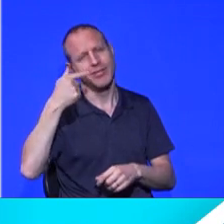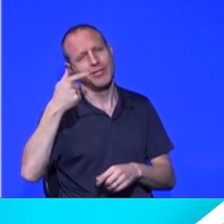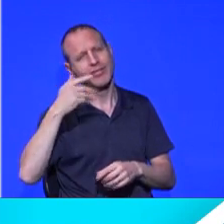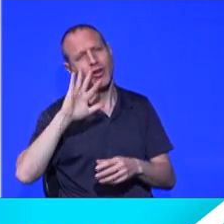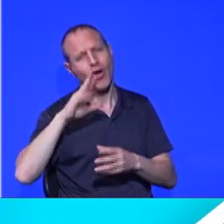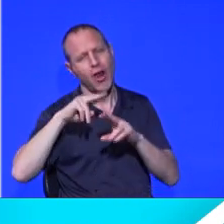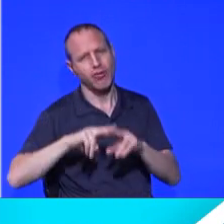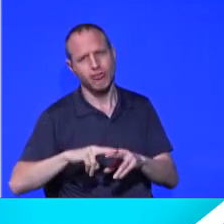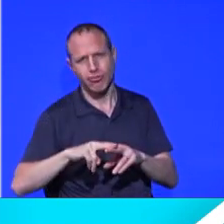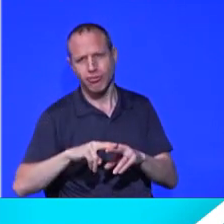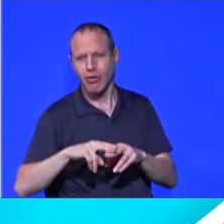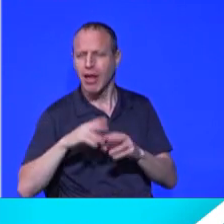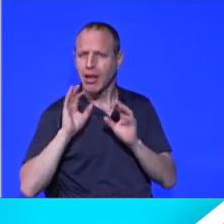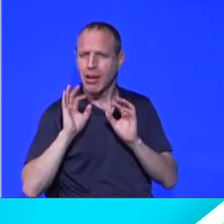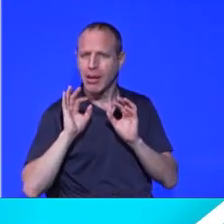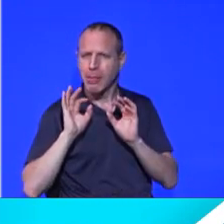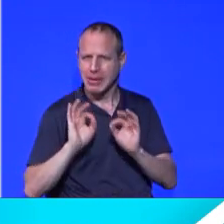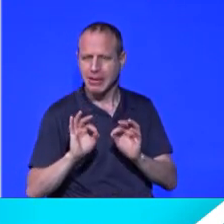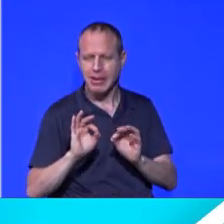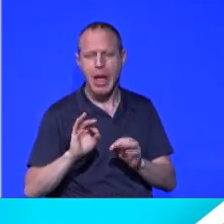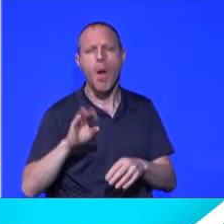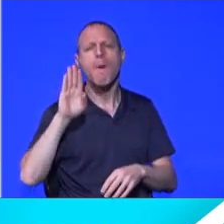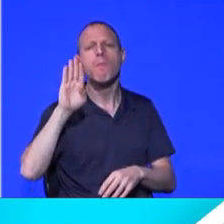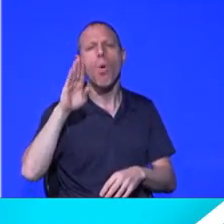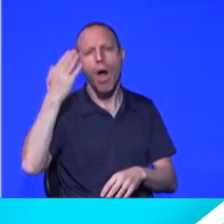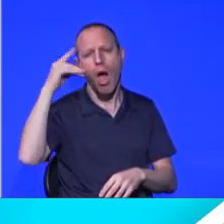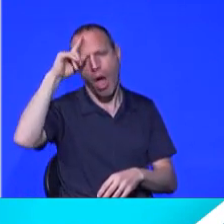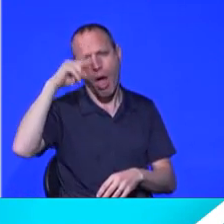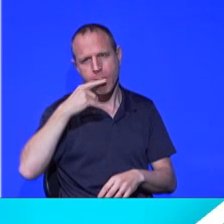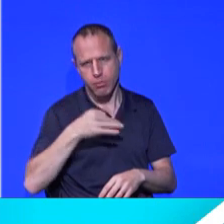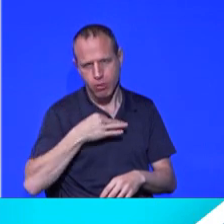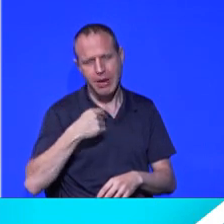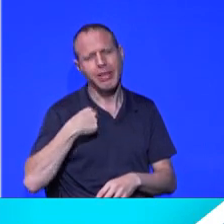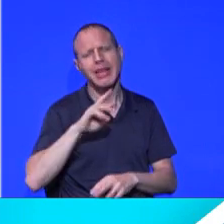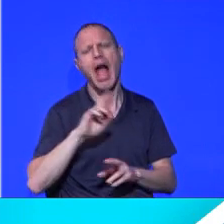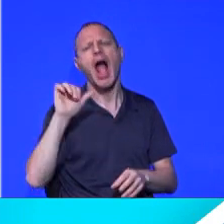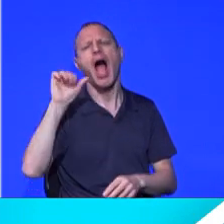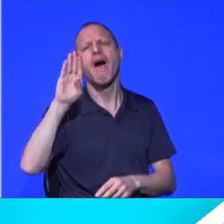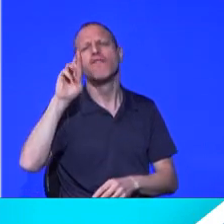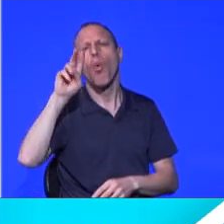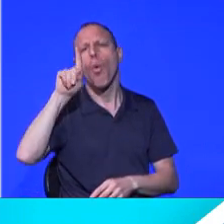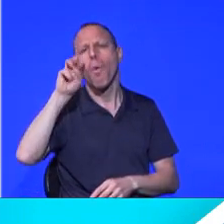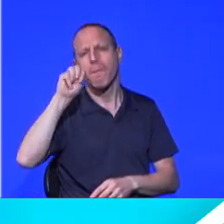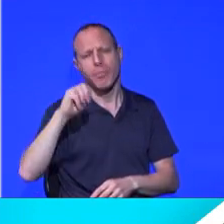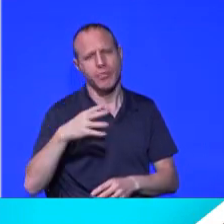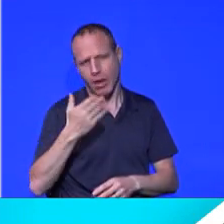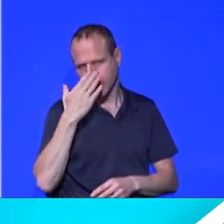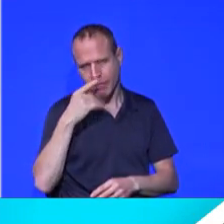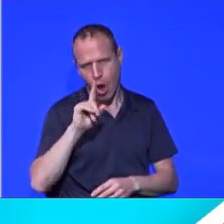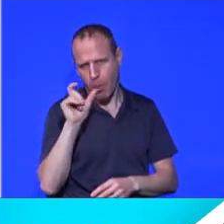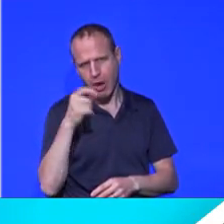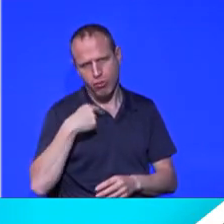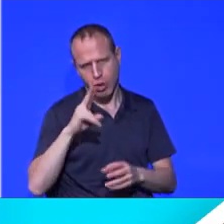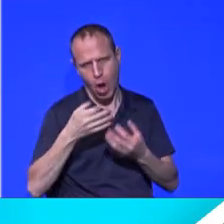מר בורג היה אבא שלי, אני רק אברום. לא, אכזבה היא לא מילה שאני יכול להרשות לעצמי,